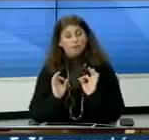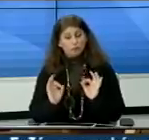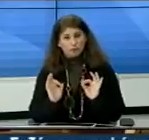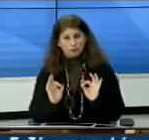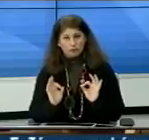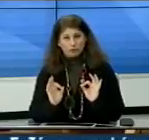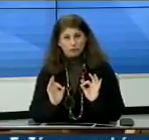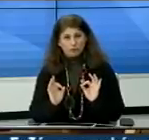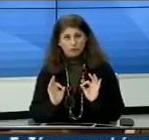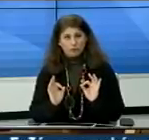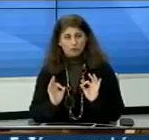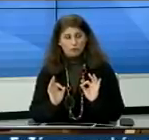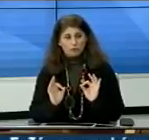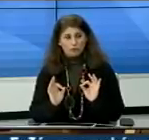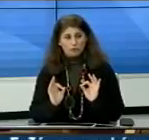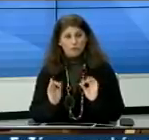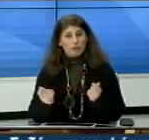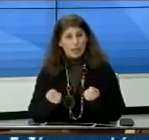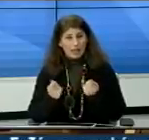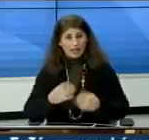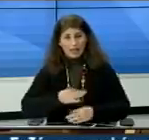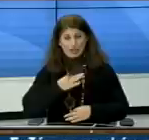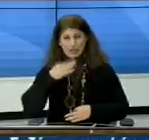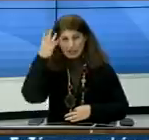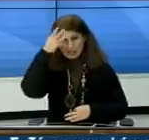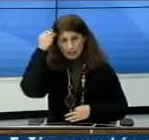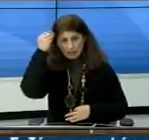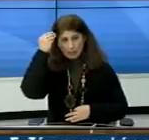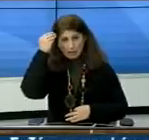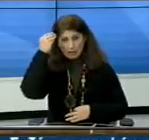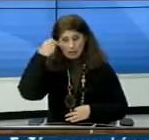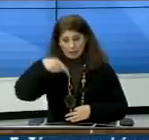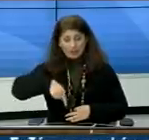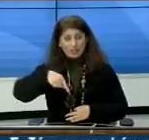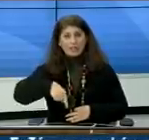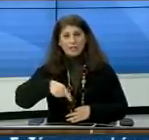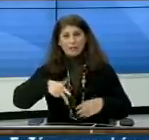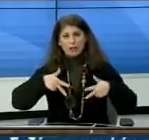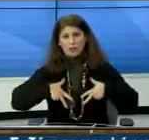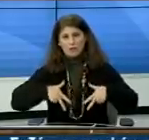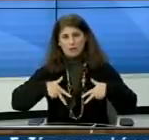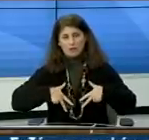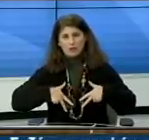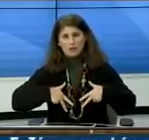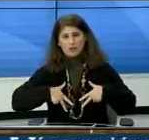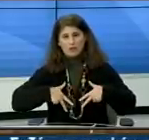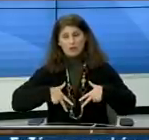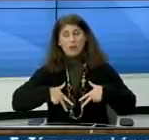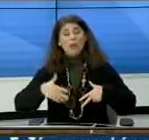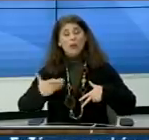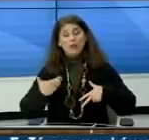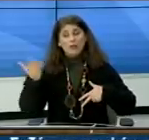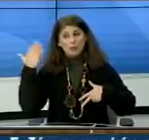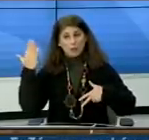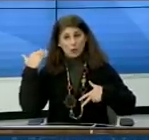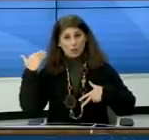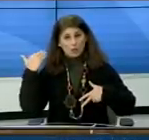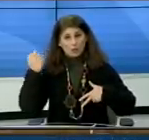Όλα αυτά βέβαια έγιναν, κύριε Τσίπρα, από τη σημερινή κυβέρνηση, γιατί η